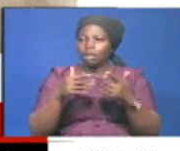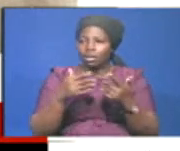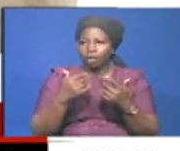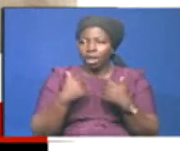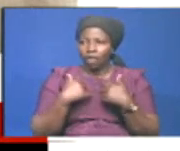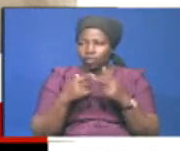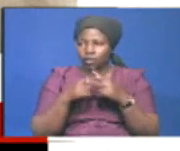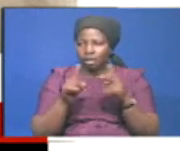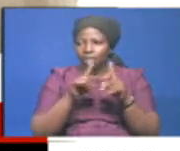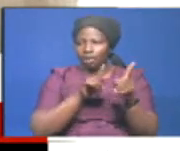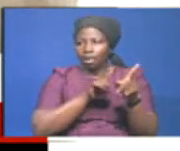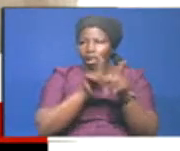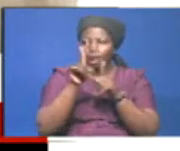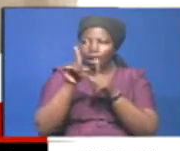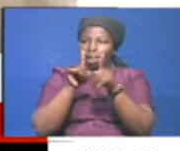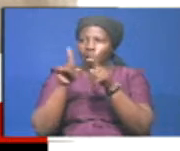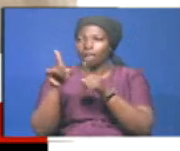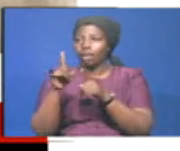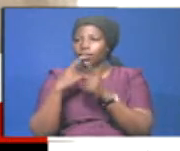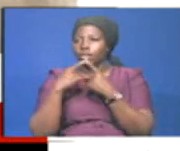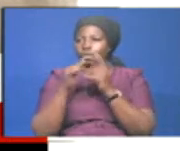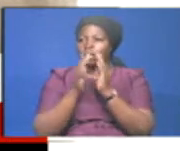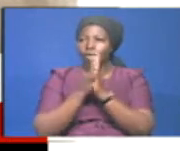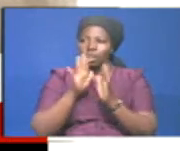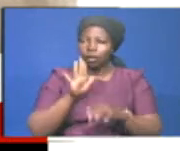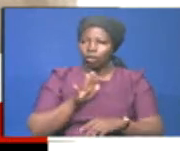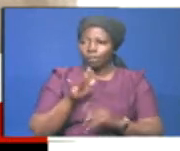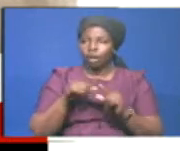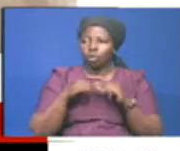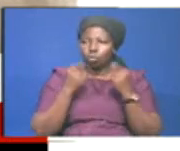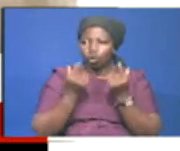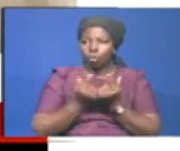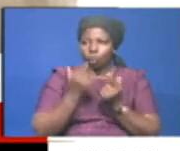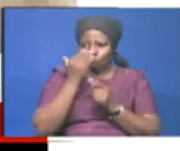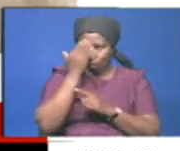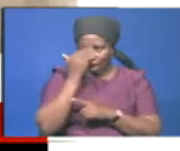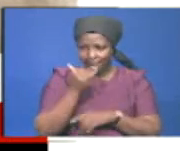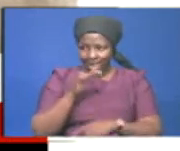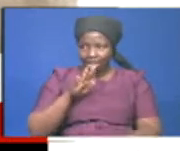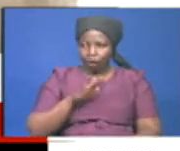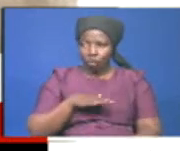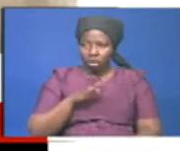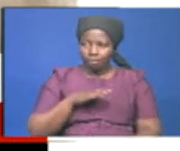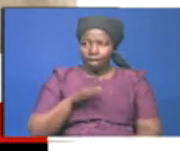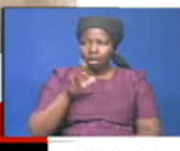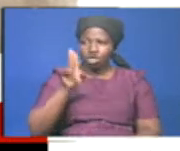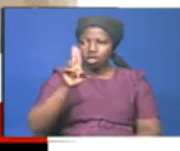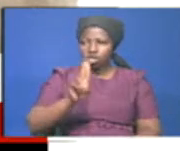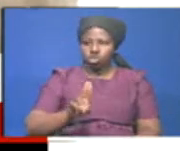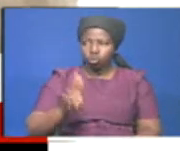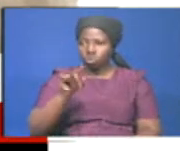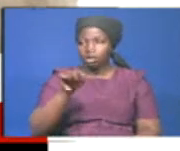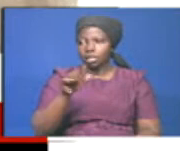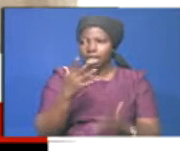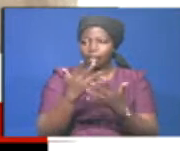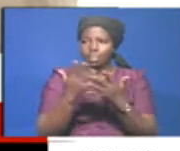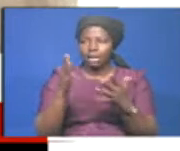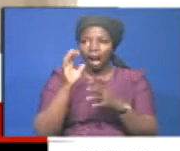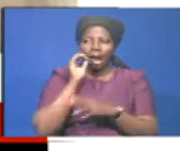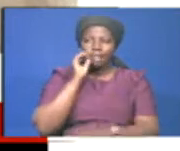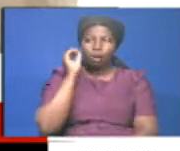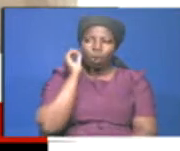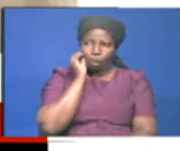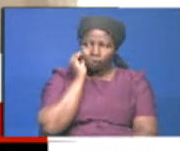kuongea na vikundi vya kina mama, kwa sababu ni hao ndio watumizi nyumbani wa hizi bidhaa za